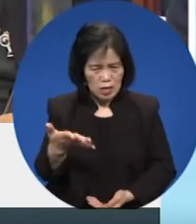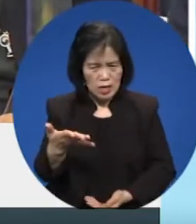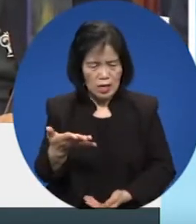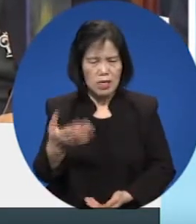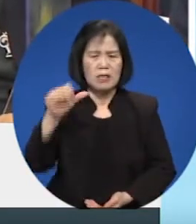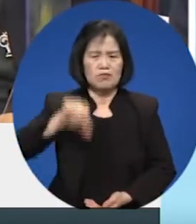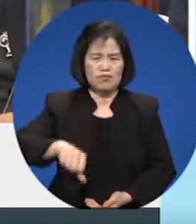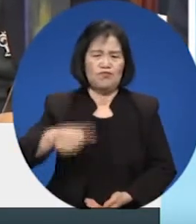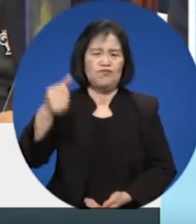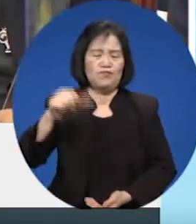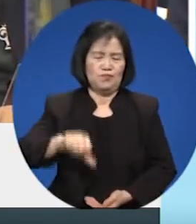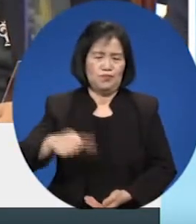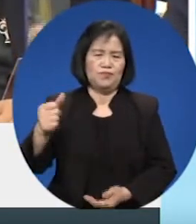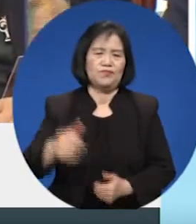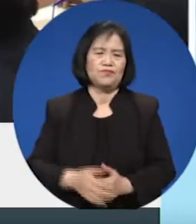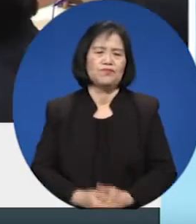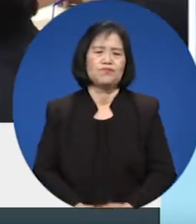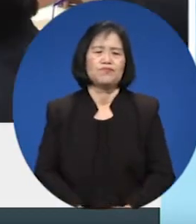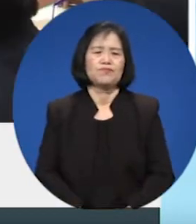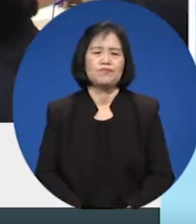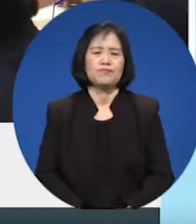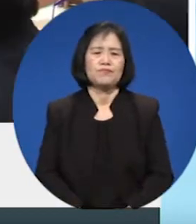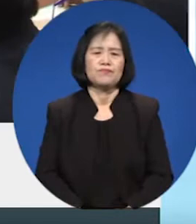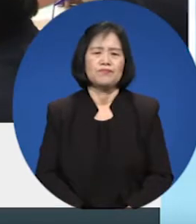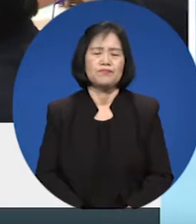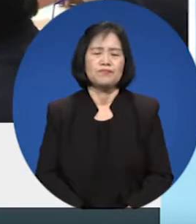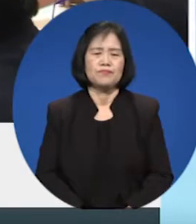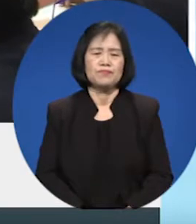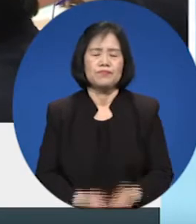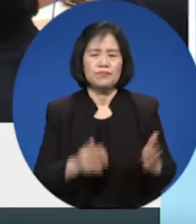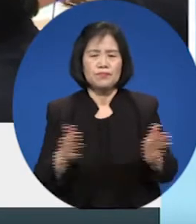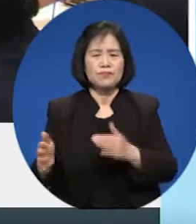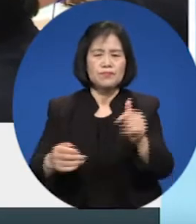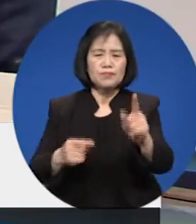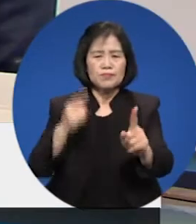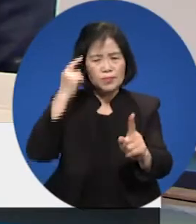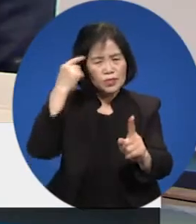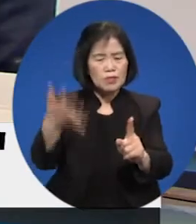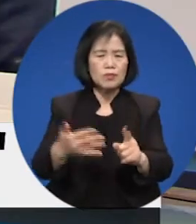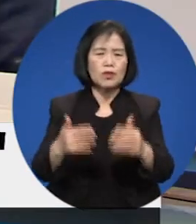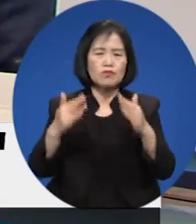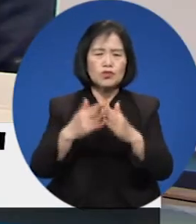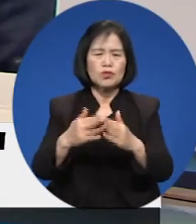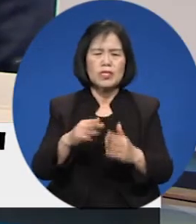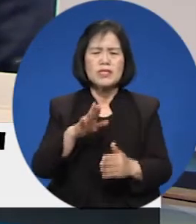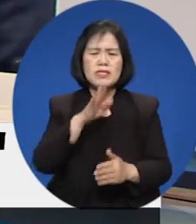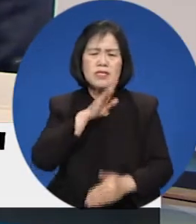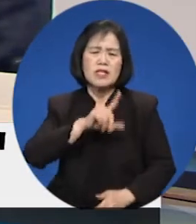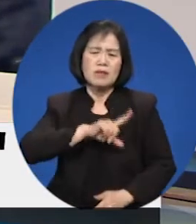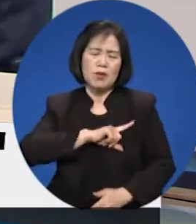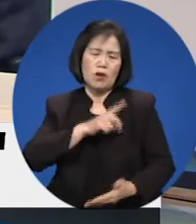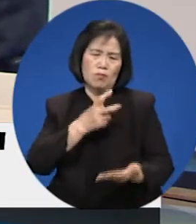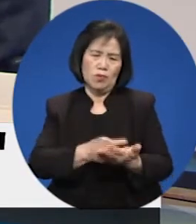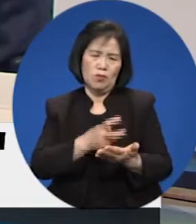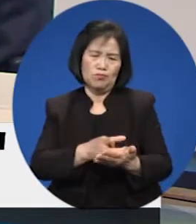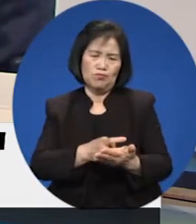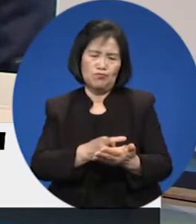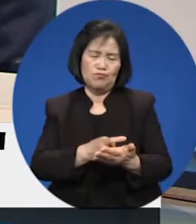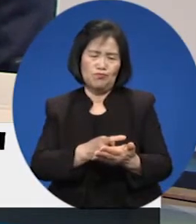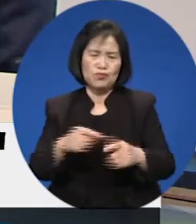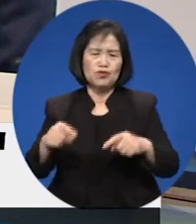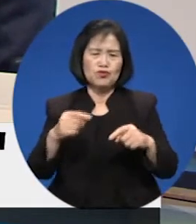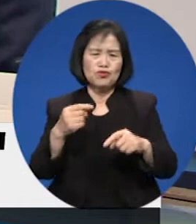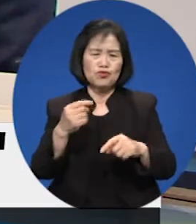어떤 승 팩 이걸 가다 가능할 거라고 전 봅니다 근데 평론가 게 지금 우리나라는 부동산실명법 이 시행 중인데 그렇게